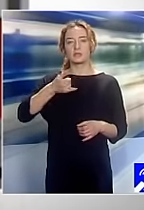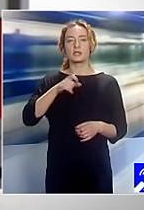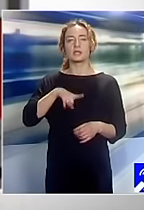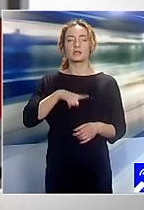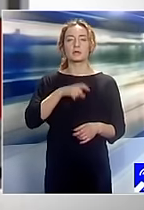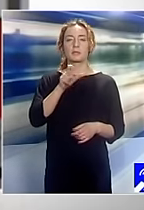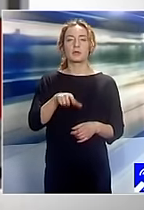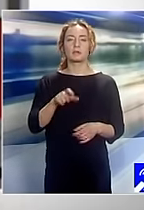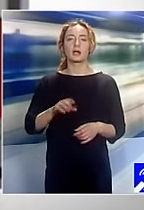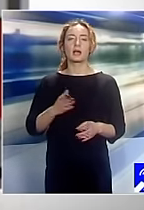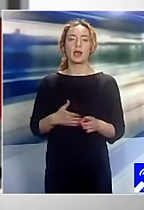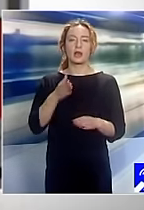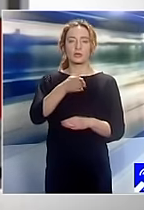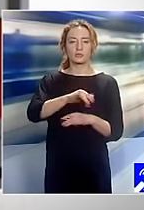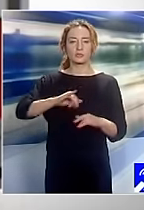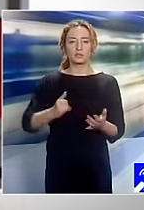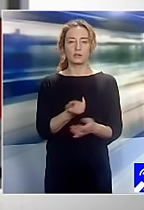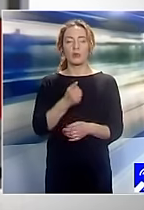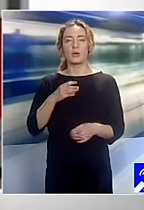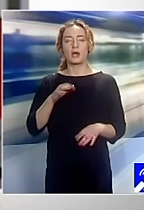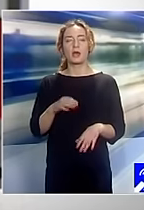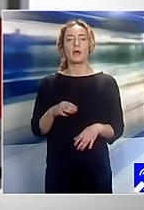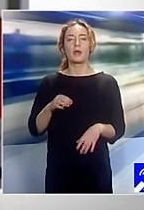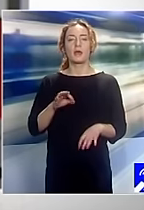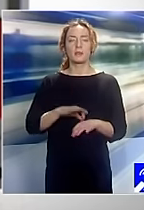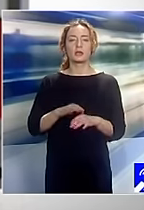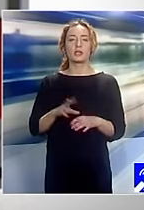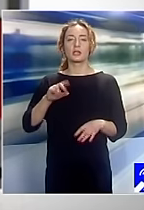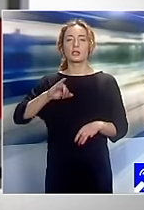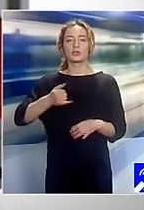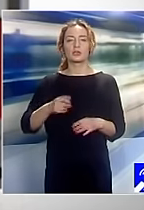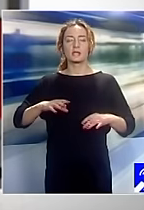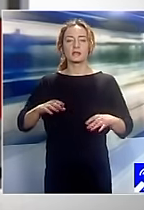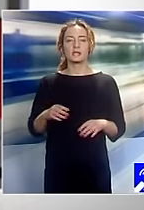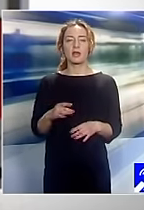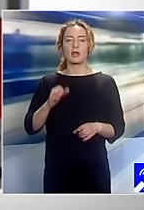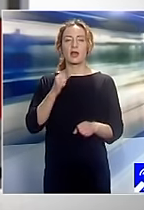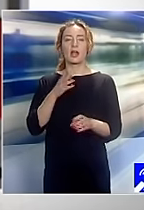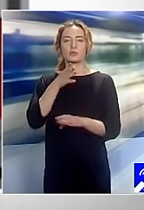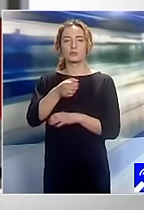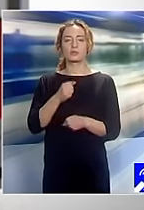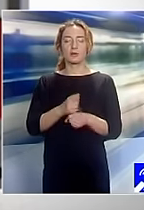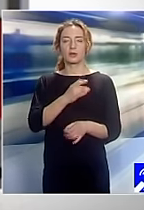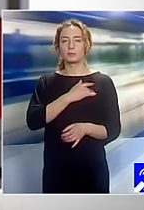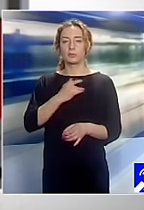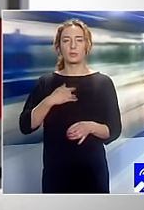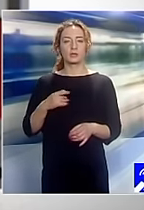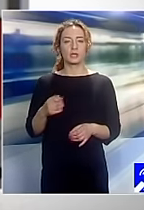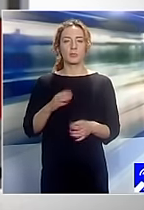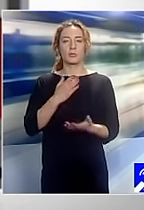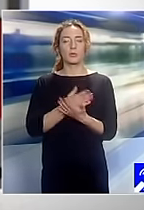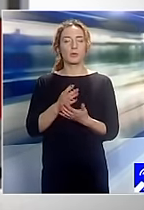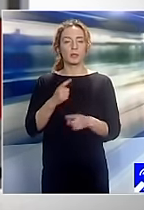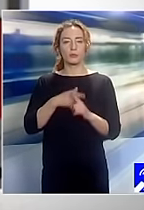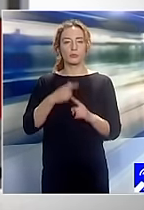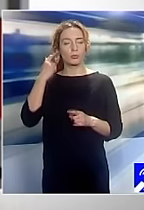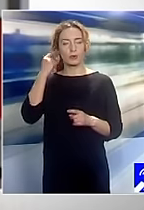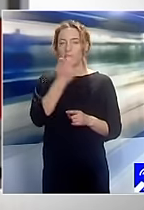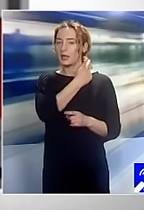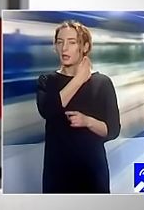care ajung din nou la medic pentru că fac suprainfecție bacteriană și ajung să facă pneumonii, ajung să facă otite, să facă alte